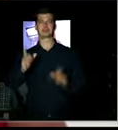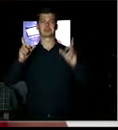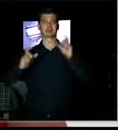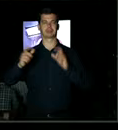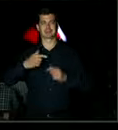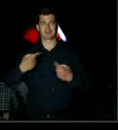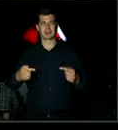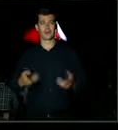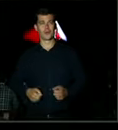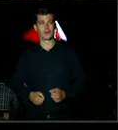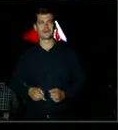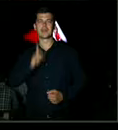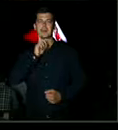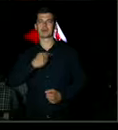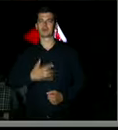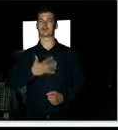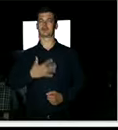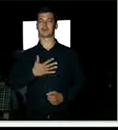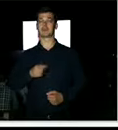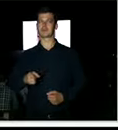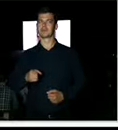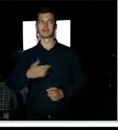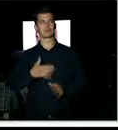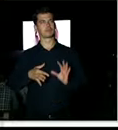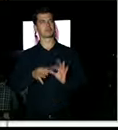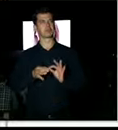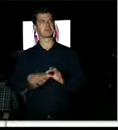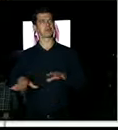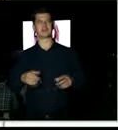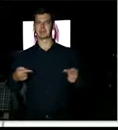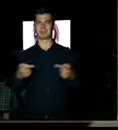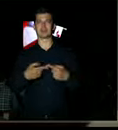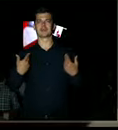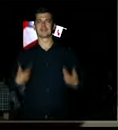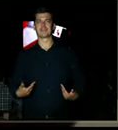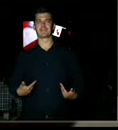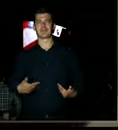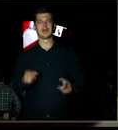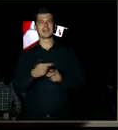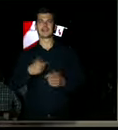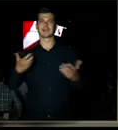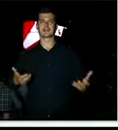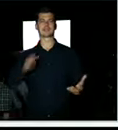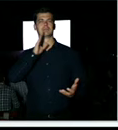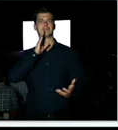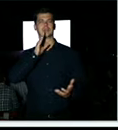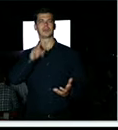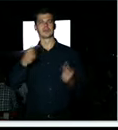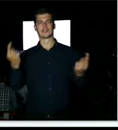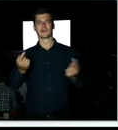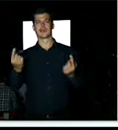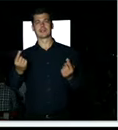zdjęciowych, jednak czuję, że to jest moje miejsce, bardzo mi się to podoba. Chciałabym, żeby takich